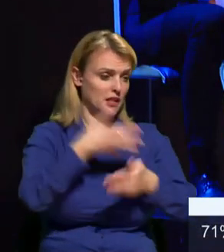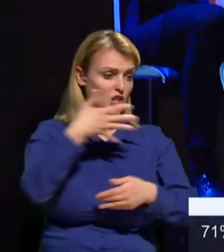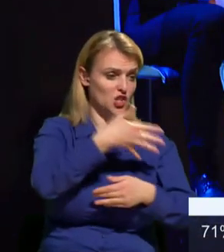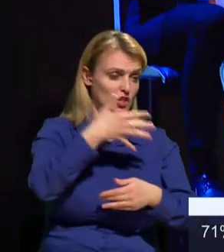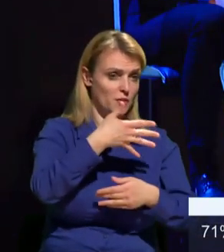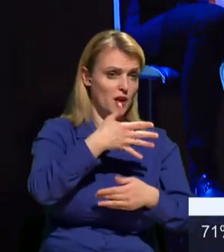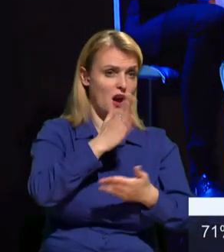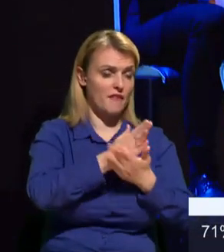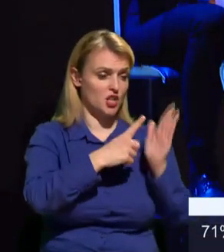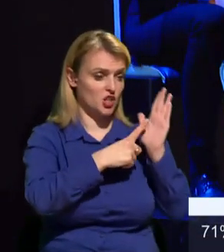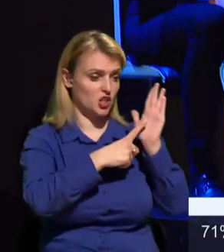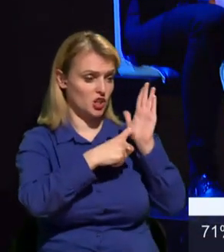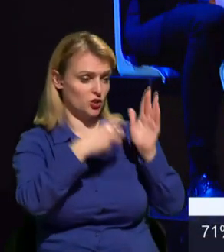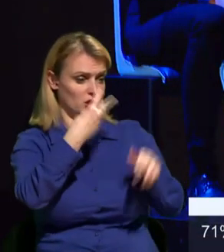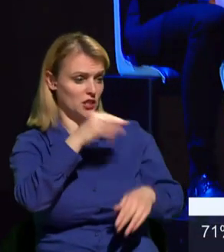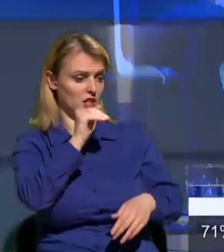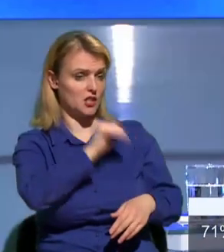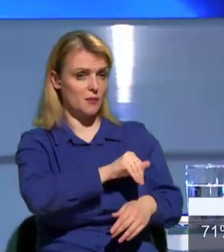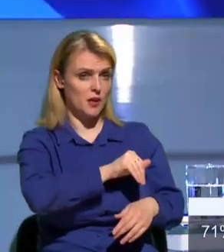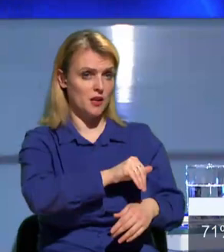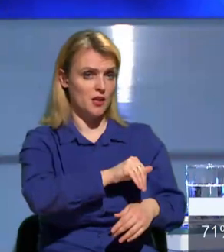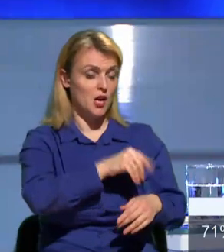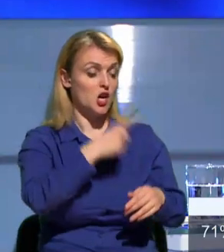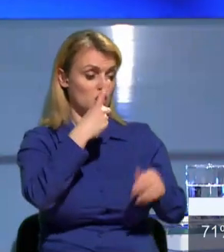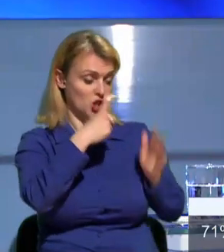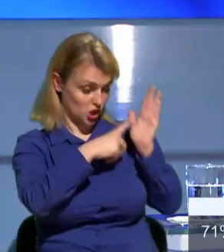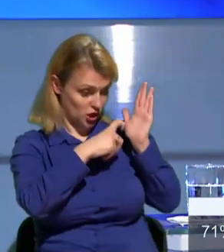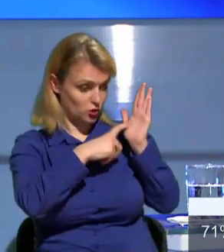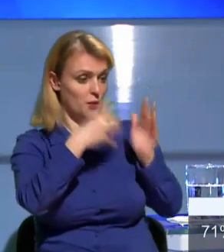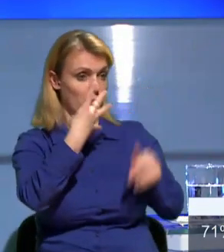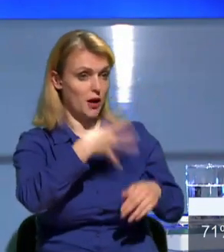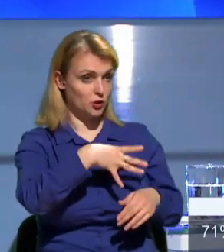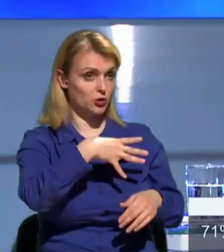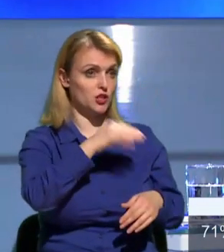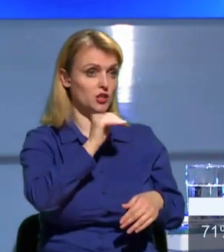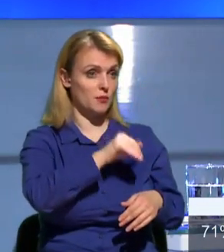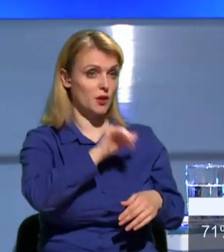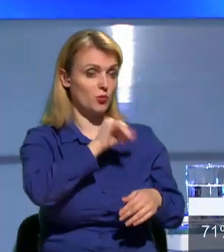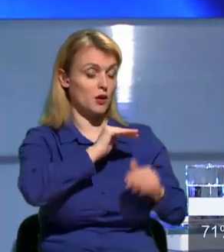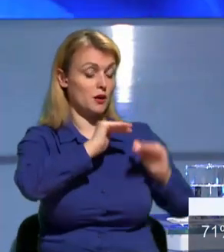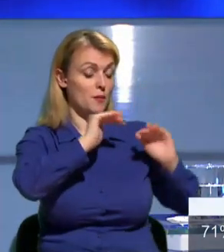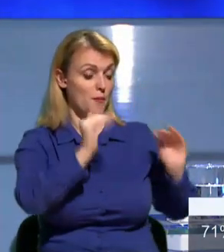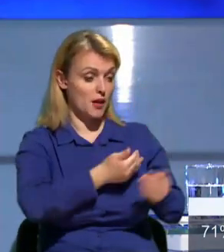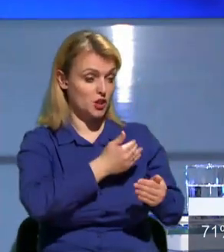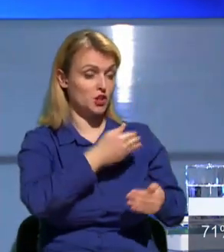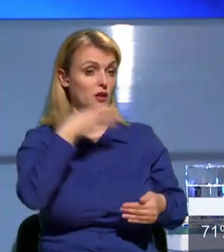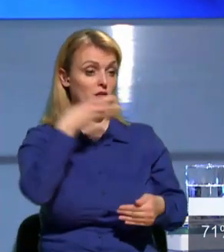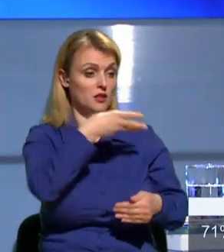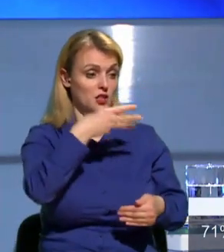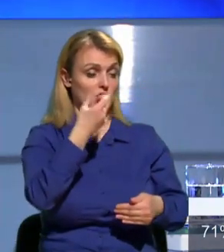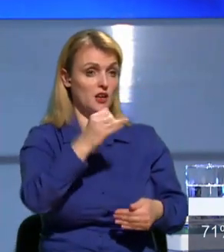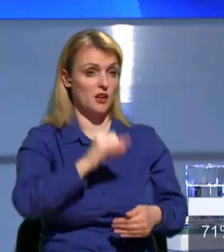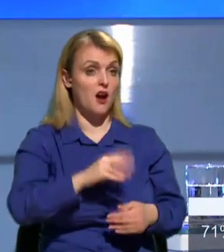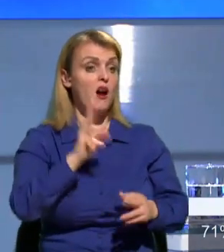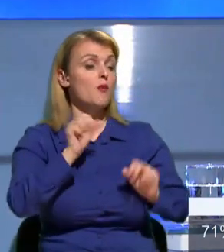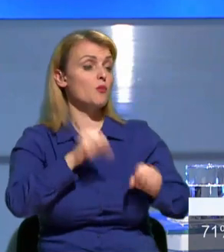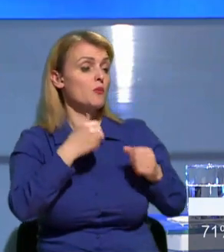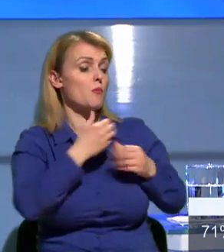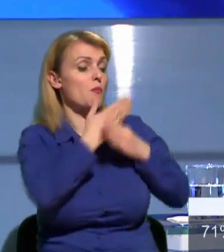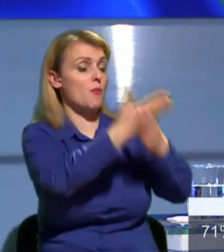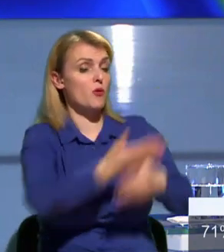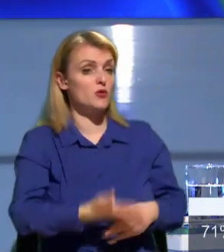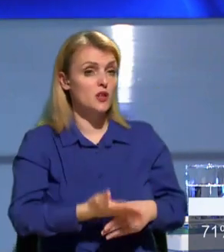practic 630.000 de 640.000 de pensionari au pensia mai joasă de 3.000 de lei. Cum putem să-i ajutăm? Și care